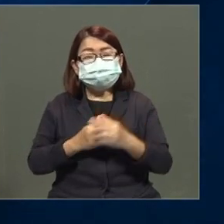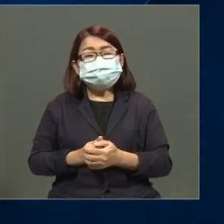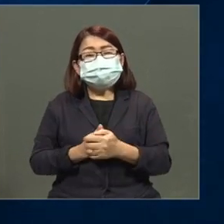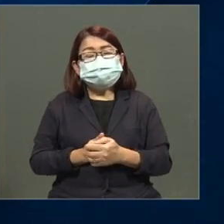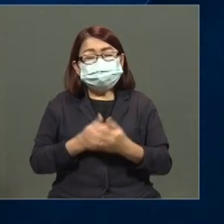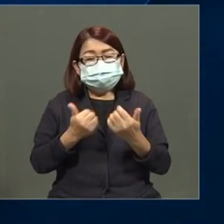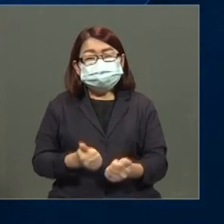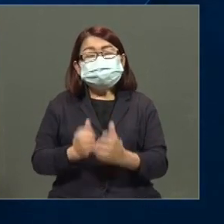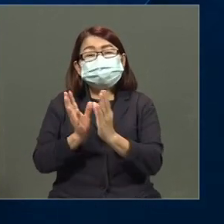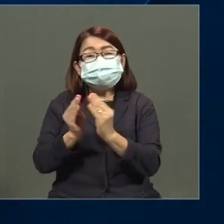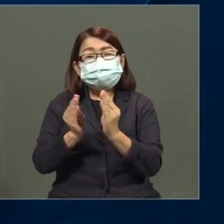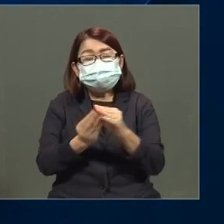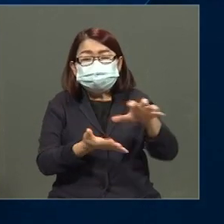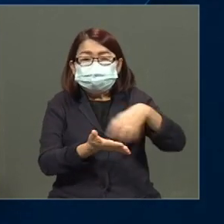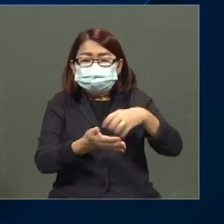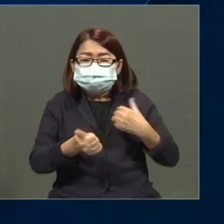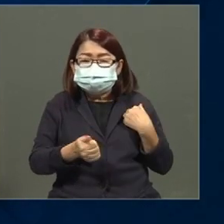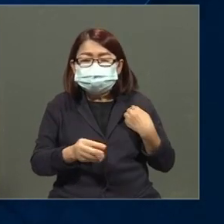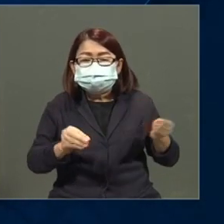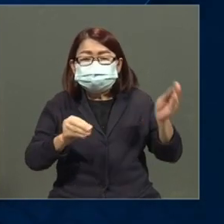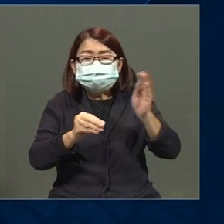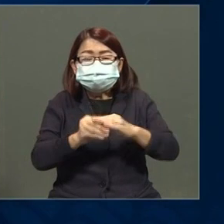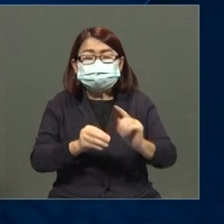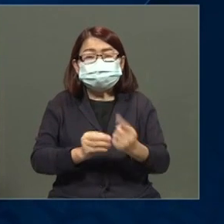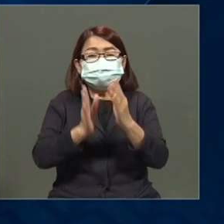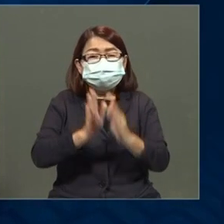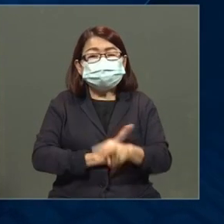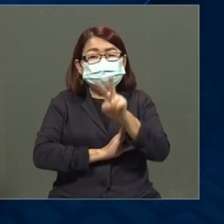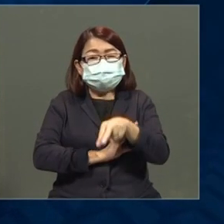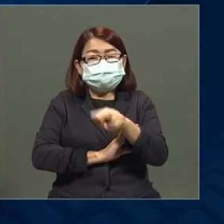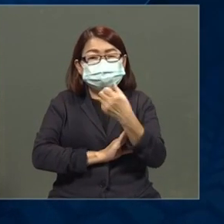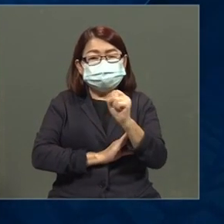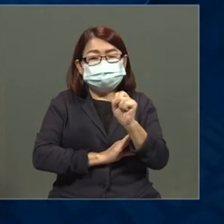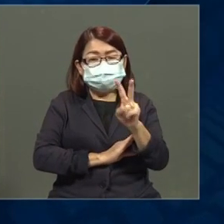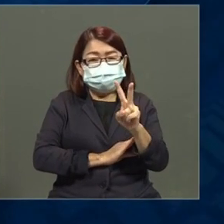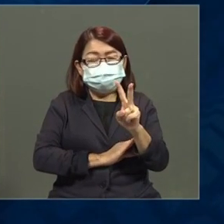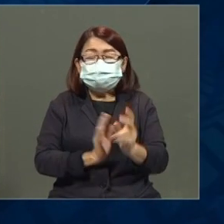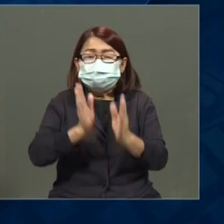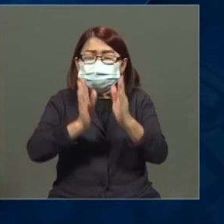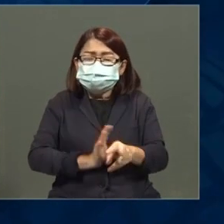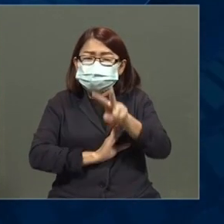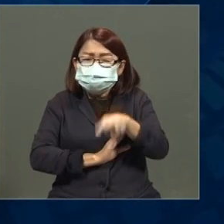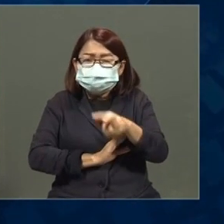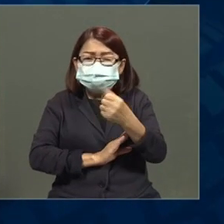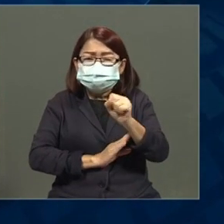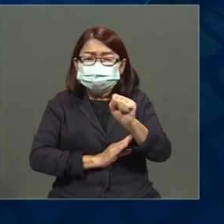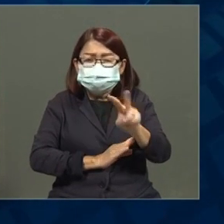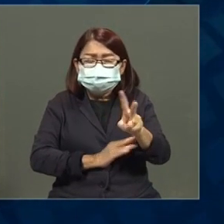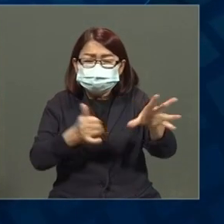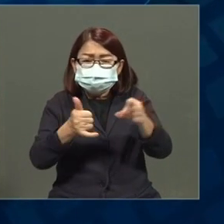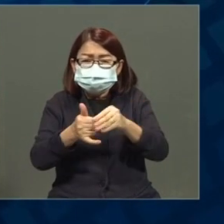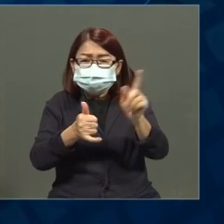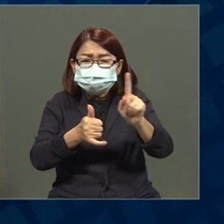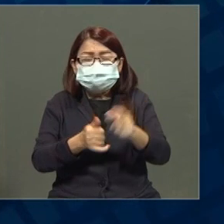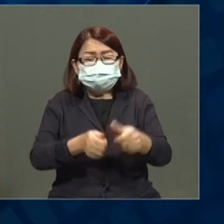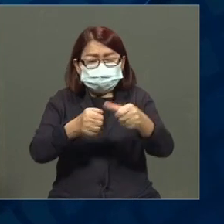บคชุดเล็กวันนี้นะคะวันนี้บวกไปที่ 2,012 รายนะคะซึ่งในจำนวนนี้เป็นผู้ที่รับการรักษาในโรง